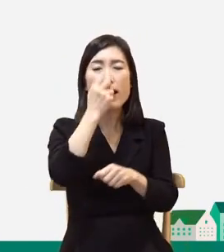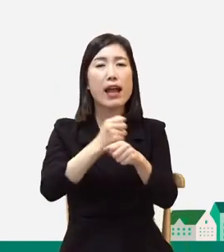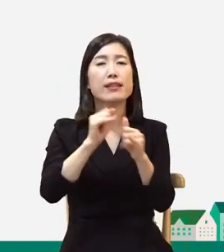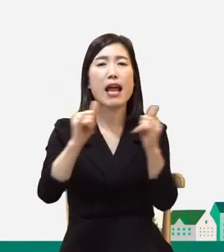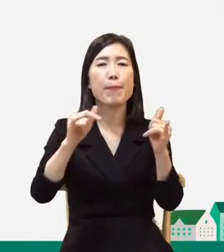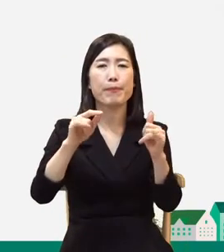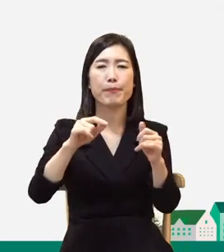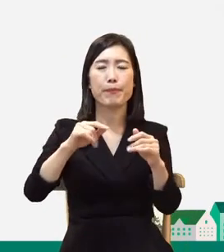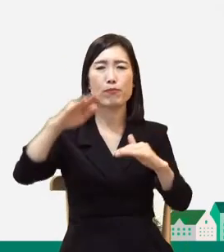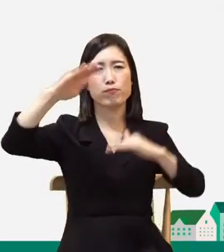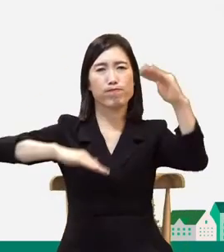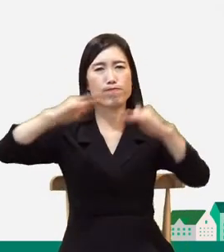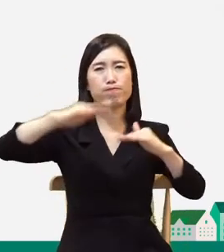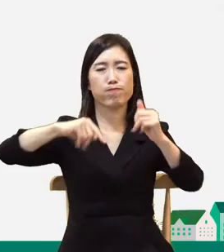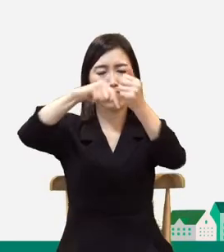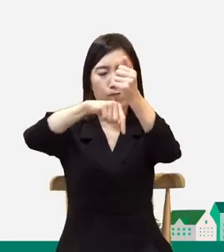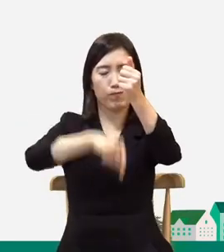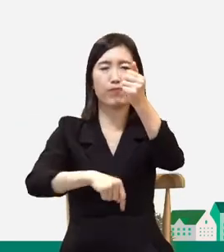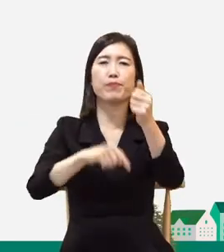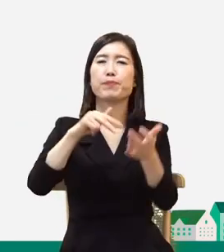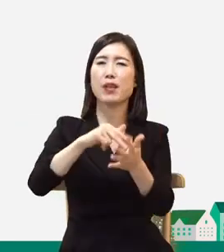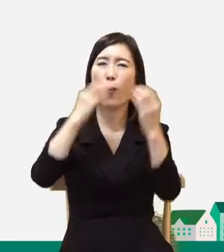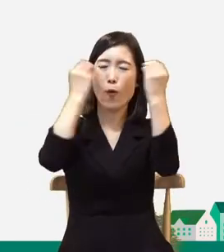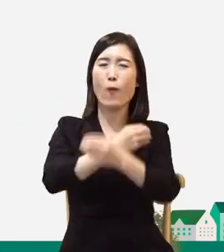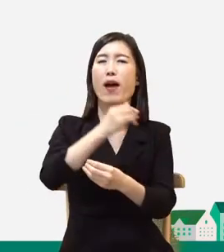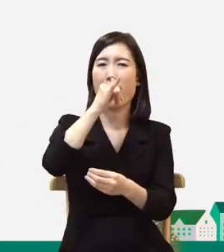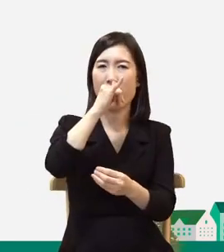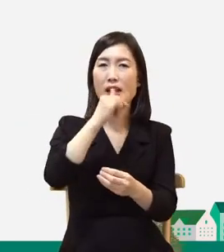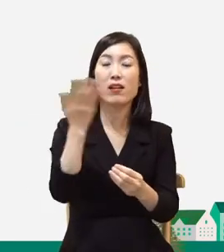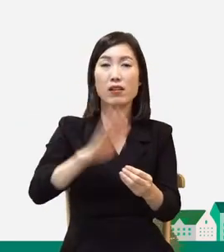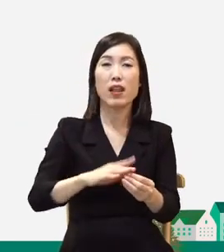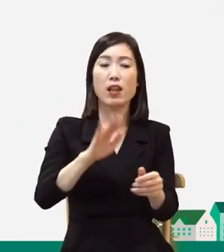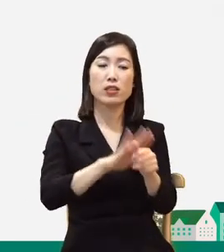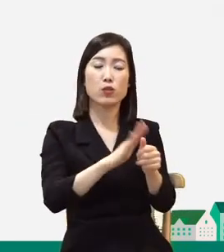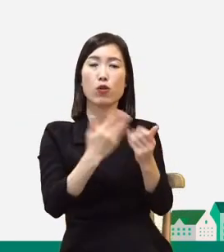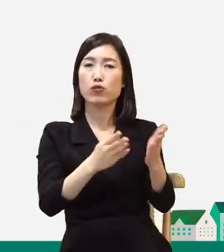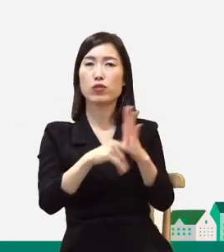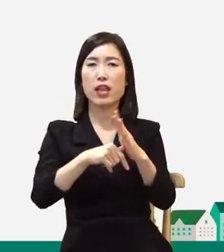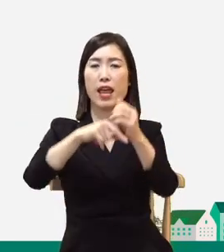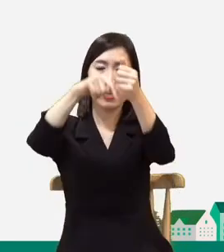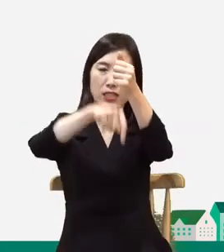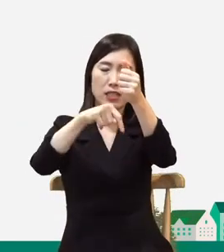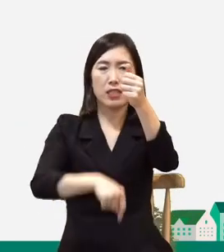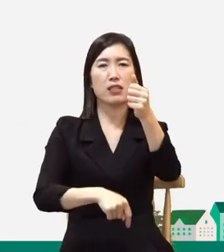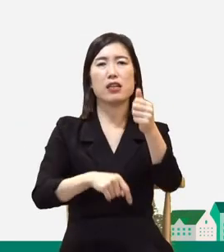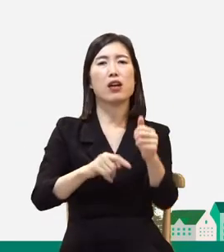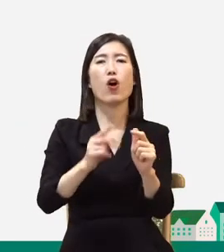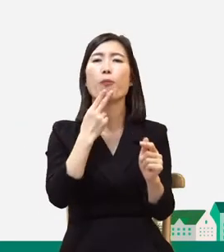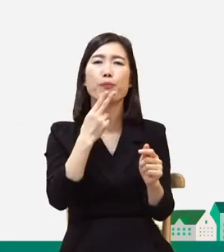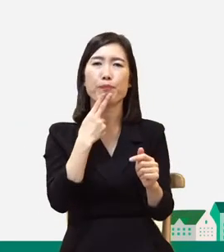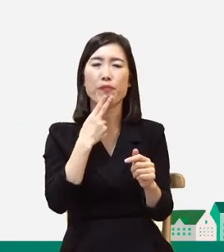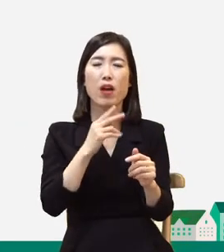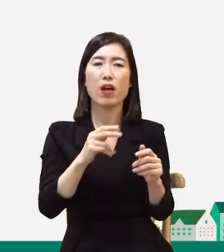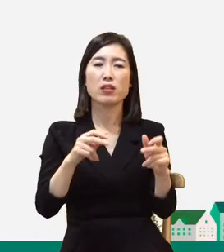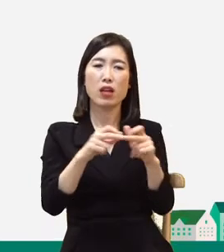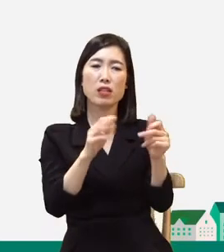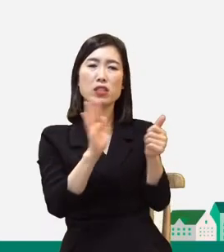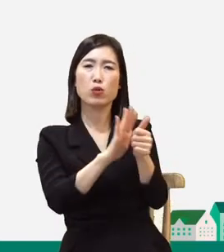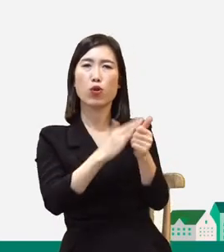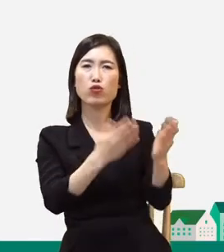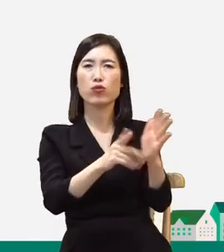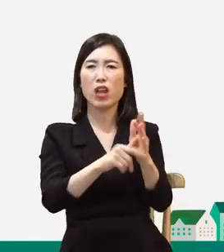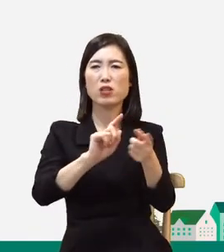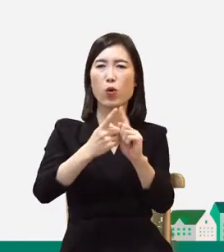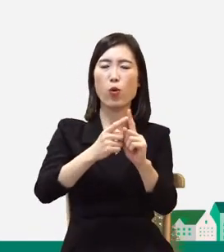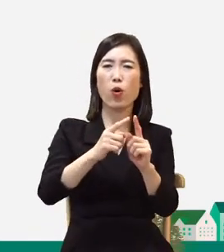이런 이렇게 수직적인 구조가 되면은 직접 지원을 하시는 분들의 업무를 굉장히